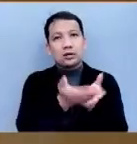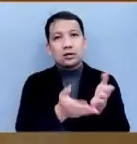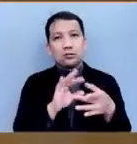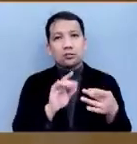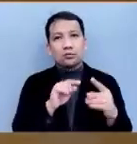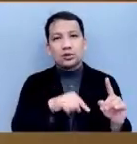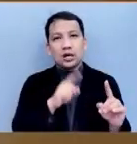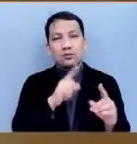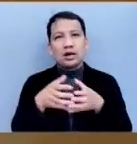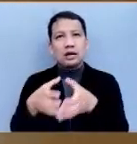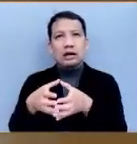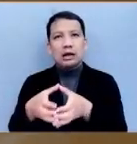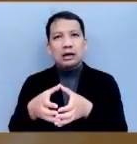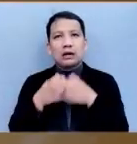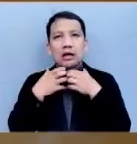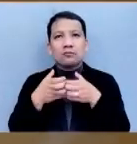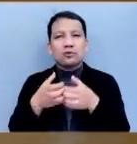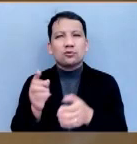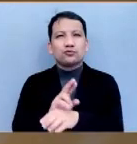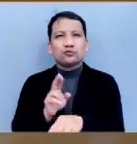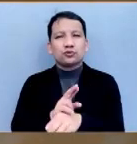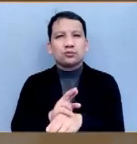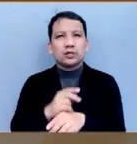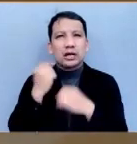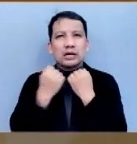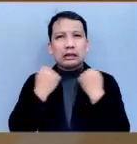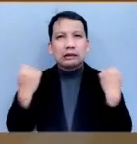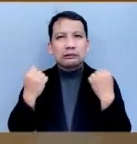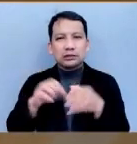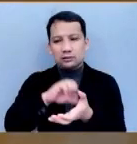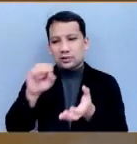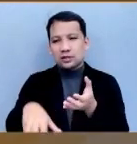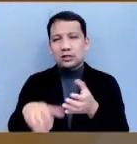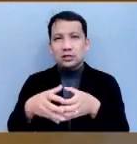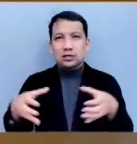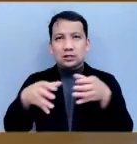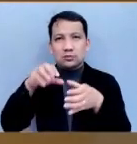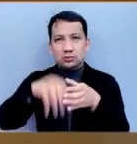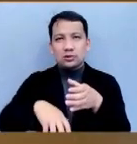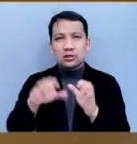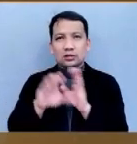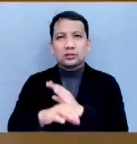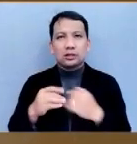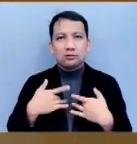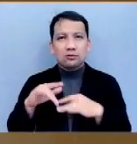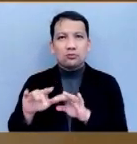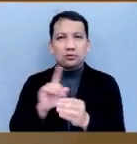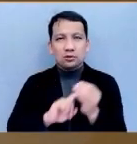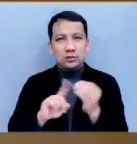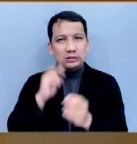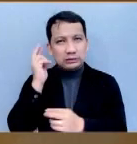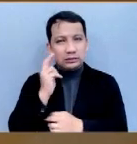sospek, sinakal niya ang kanyang biyanan gamit ang nylon cord tsaka inihulog sa mining hole. Crime of passion ang